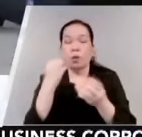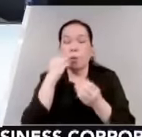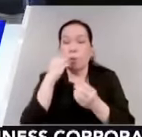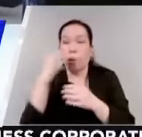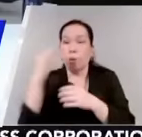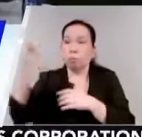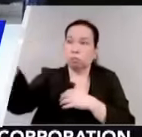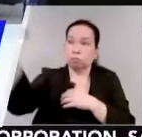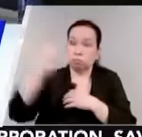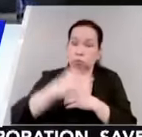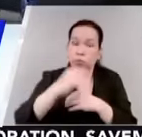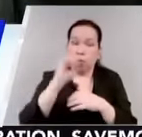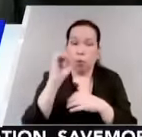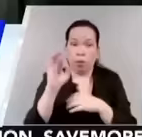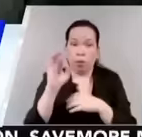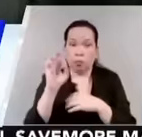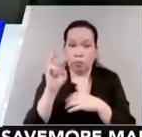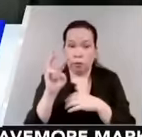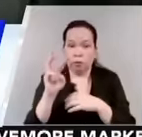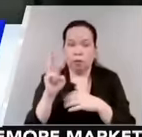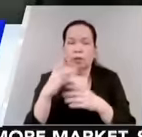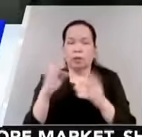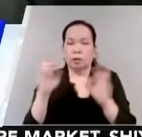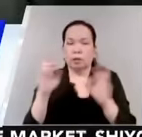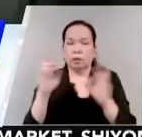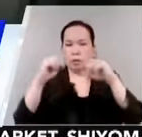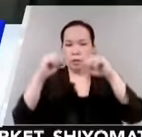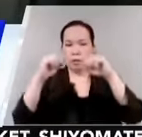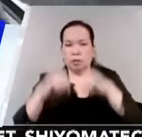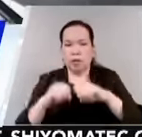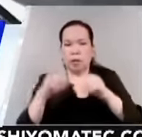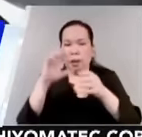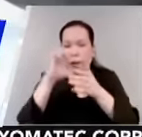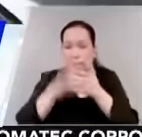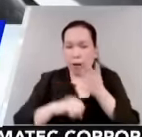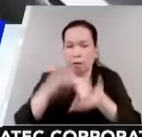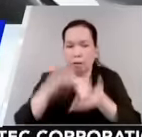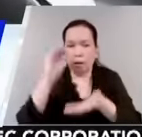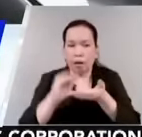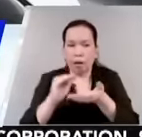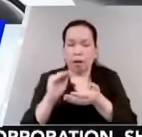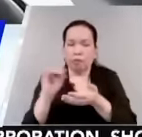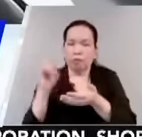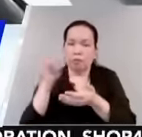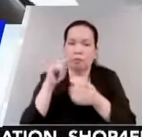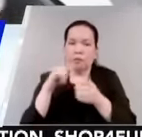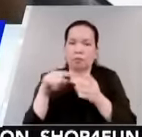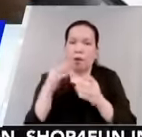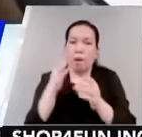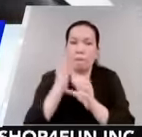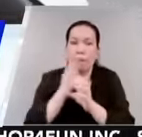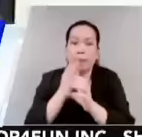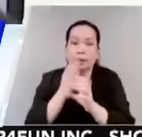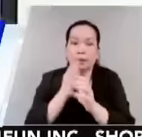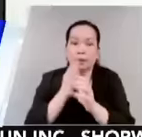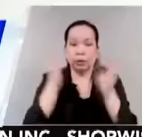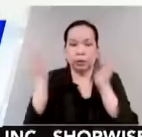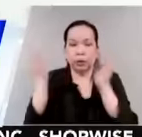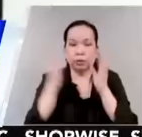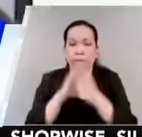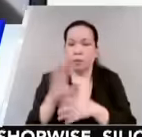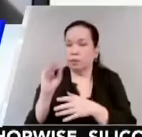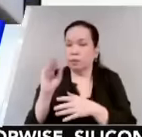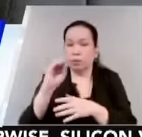at LTFRB ang special discounted fares para sa premium airport bus service. 50% off ang singil